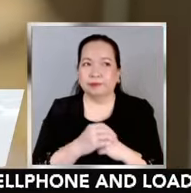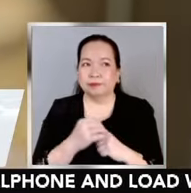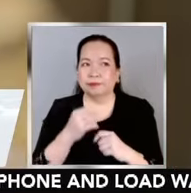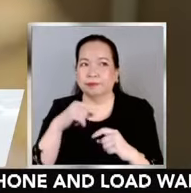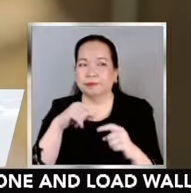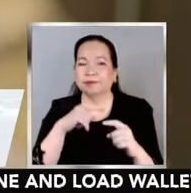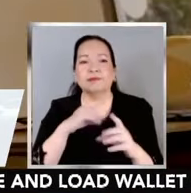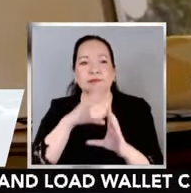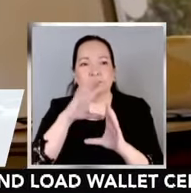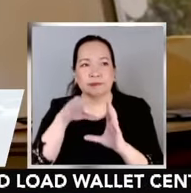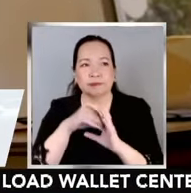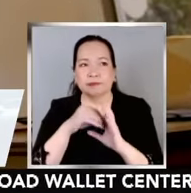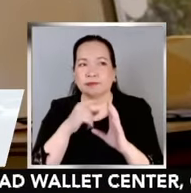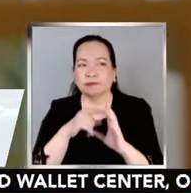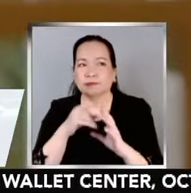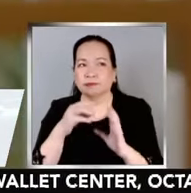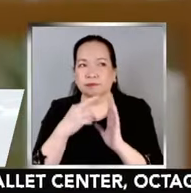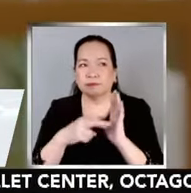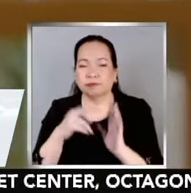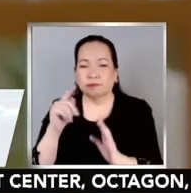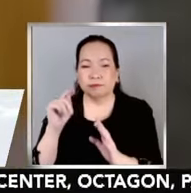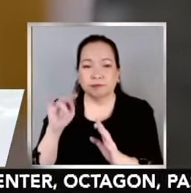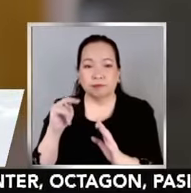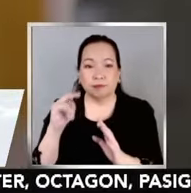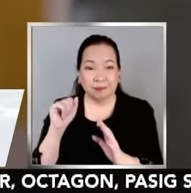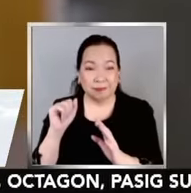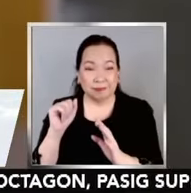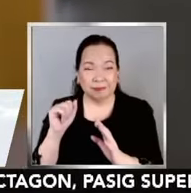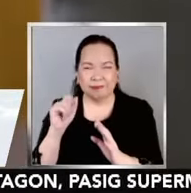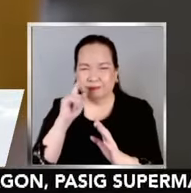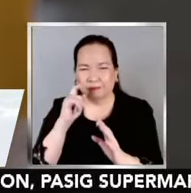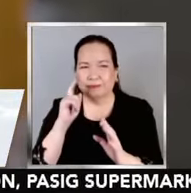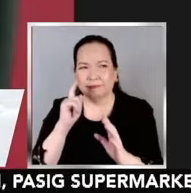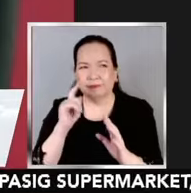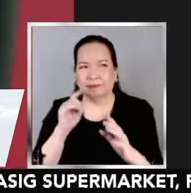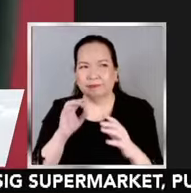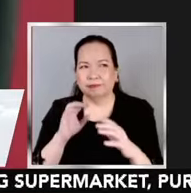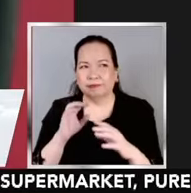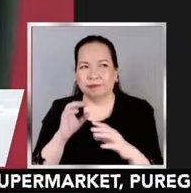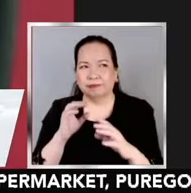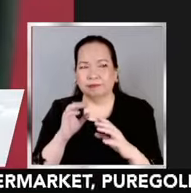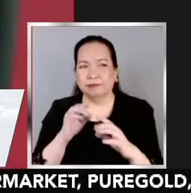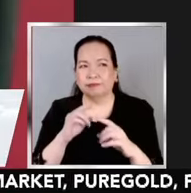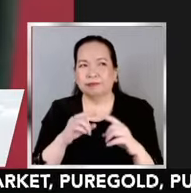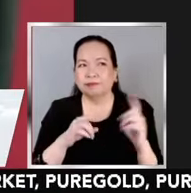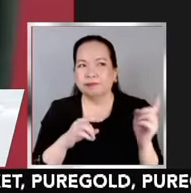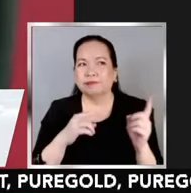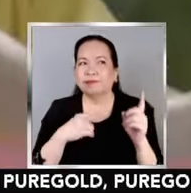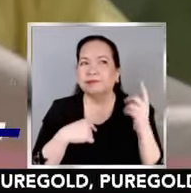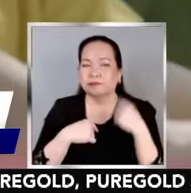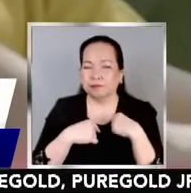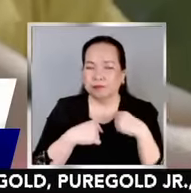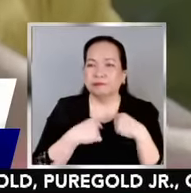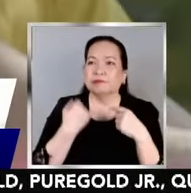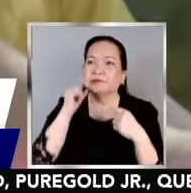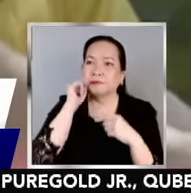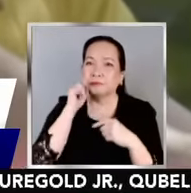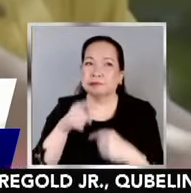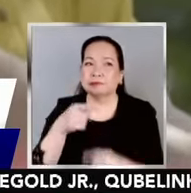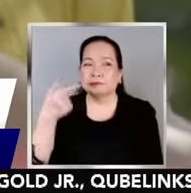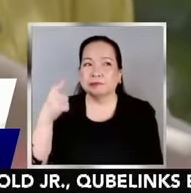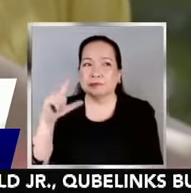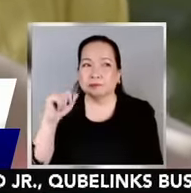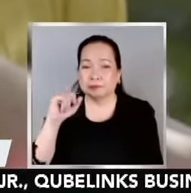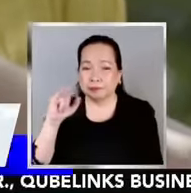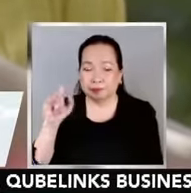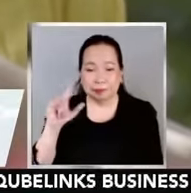ng karakter sa itatakbo ng kwento. Ako yung kapatid ni Gliza, ni Aileen. Older na